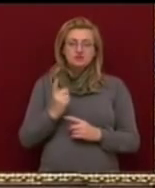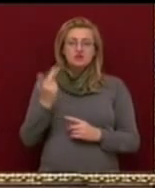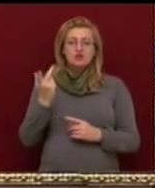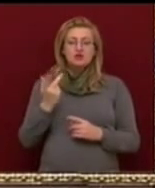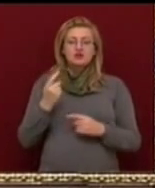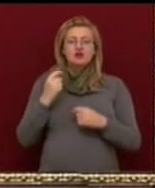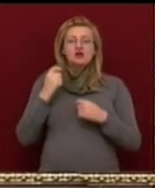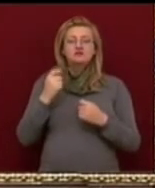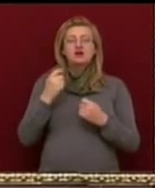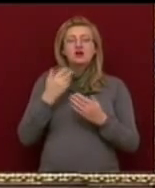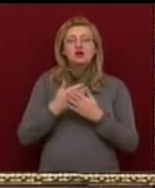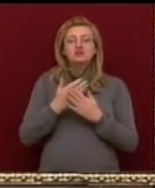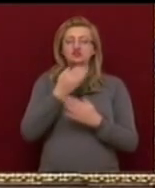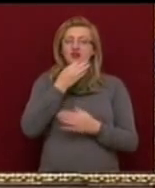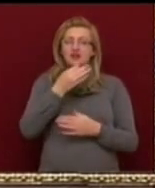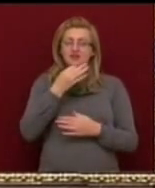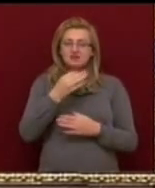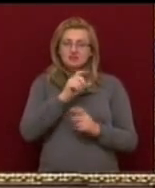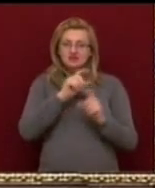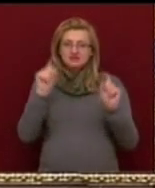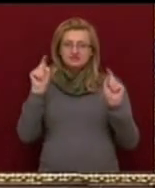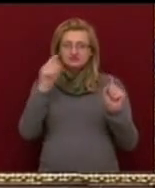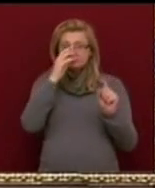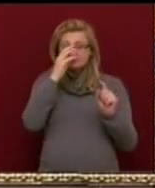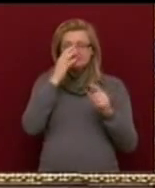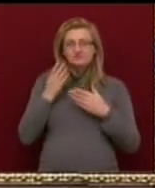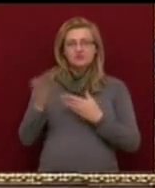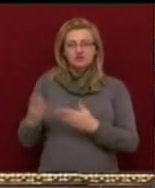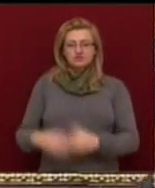aktuális gazdasági kérdések címmel. Képviselő úr, a szó.